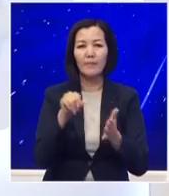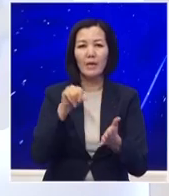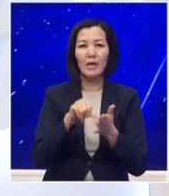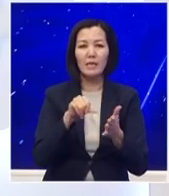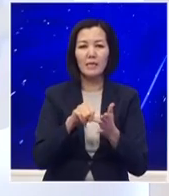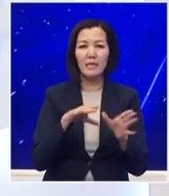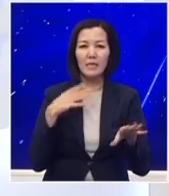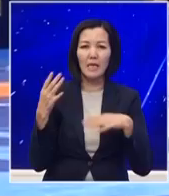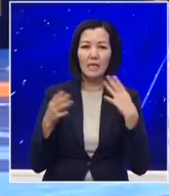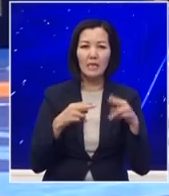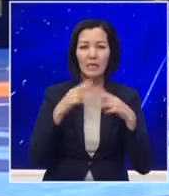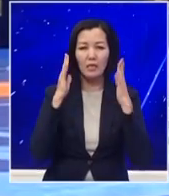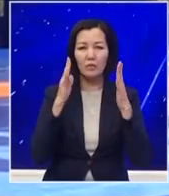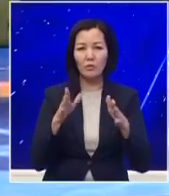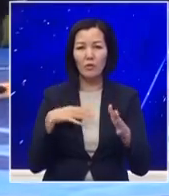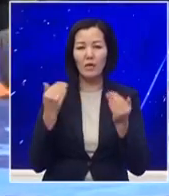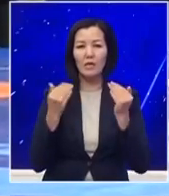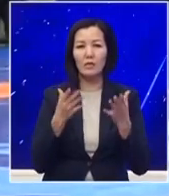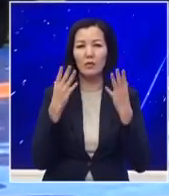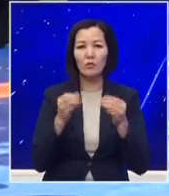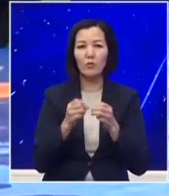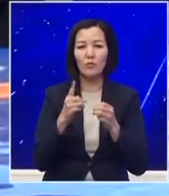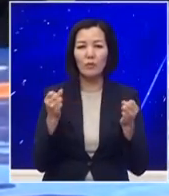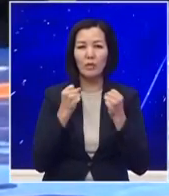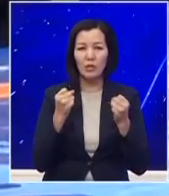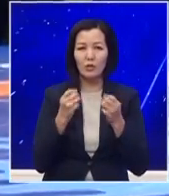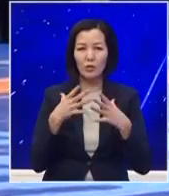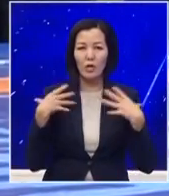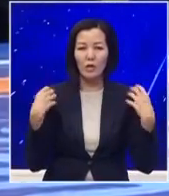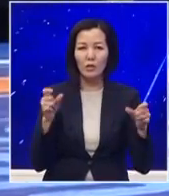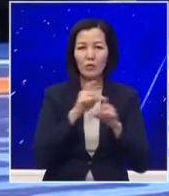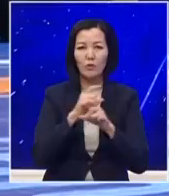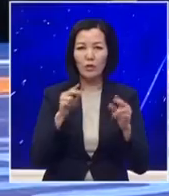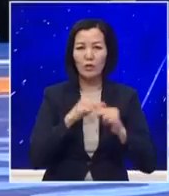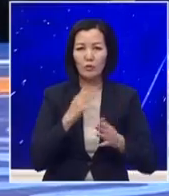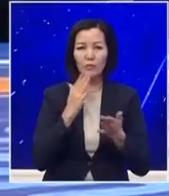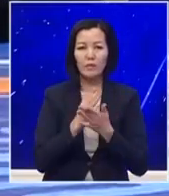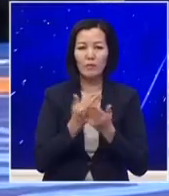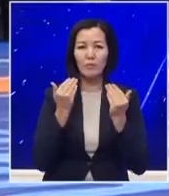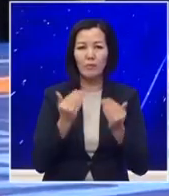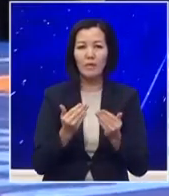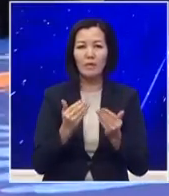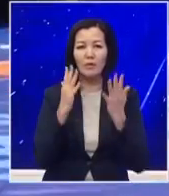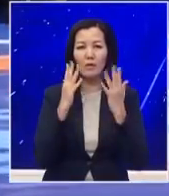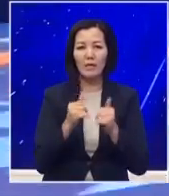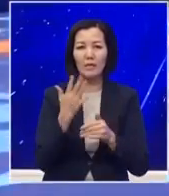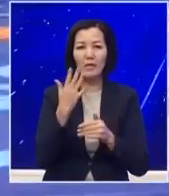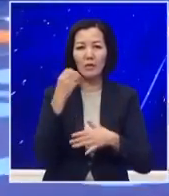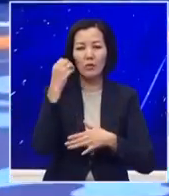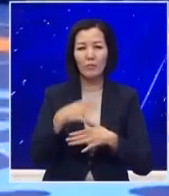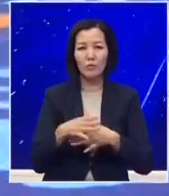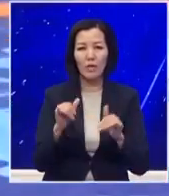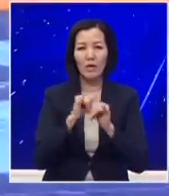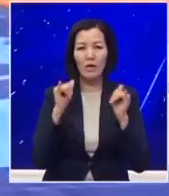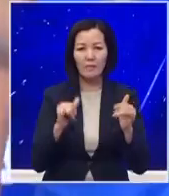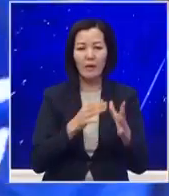атлеттердің дайындығына ерекше көңіл бөлінген. Қазіргіні 11 дене шынықтыру, сауықтыру кешені жұмыс деп тұрым. Биыл олардың қатары тағы